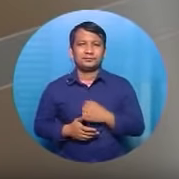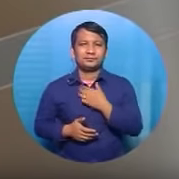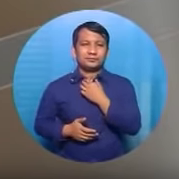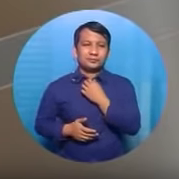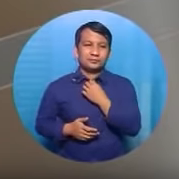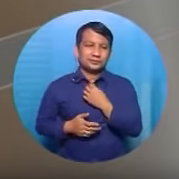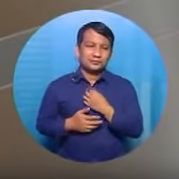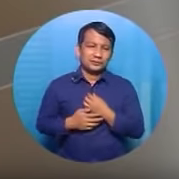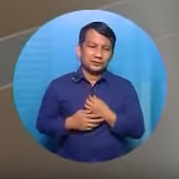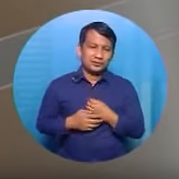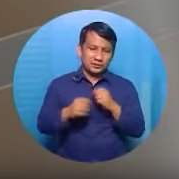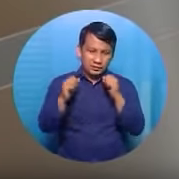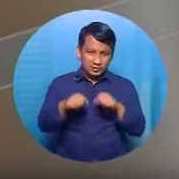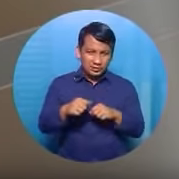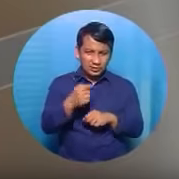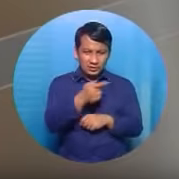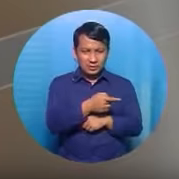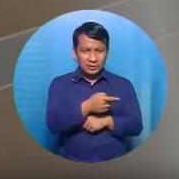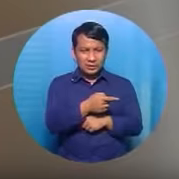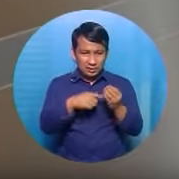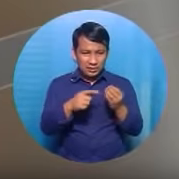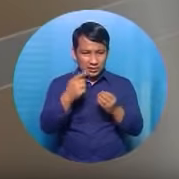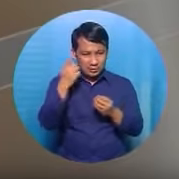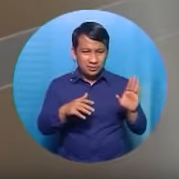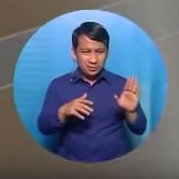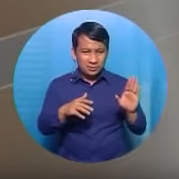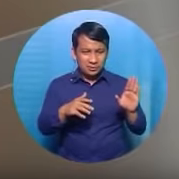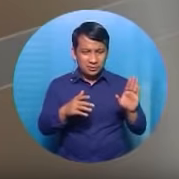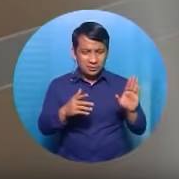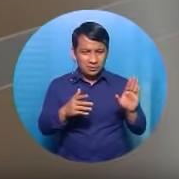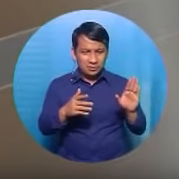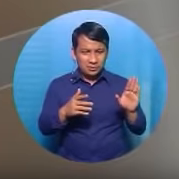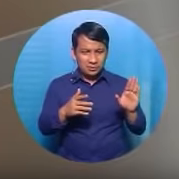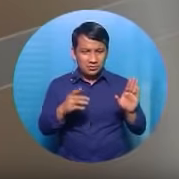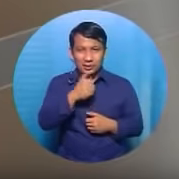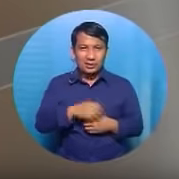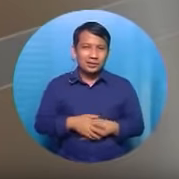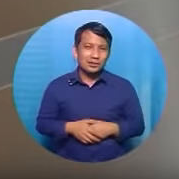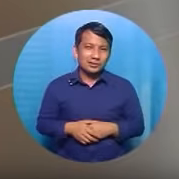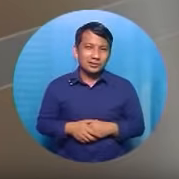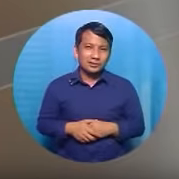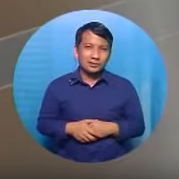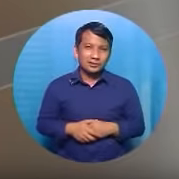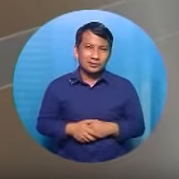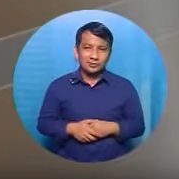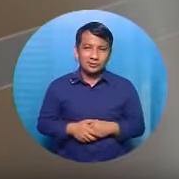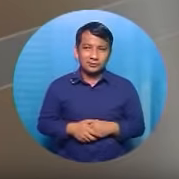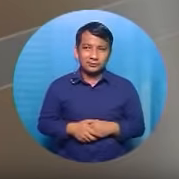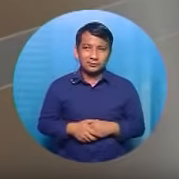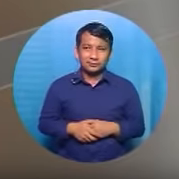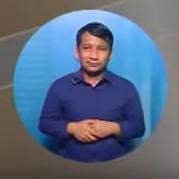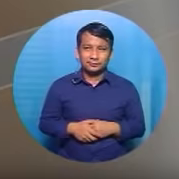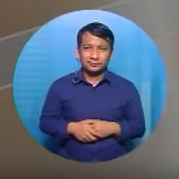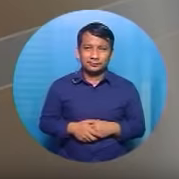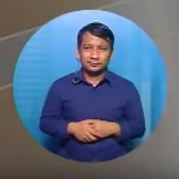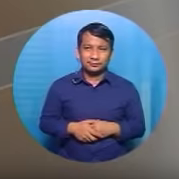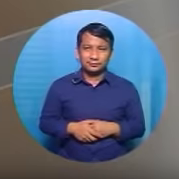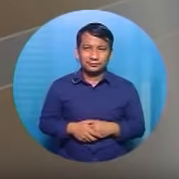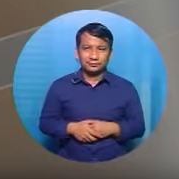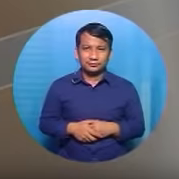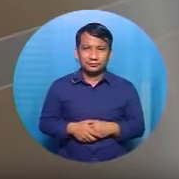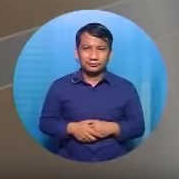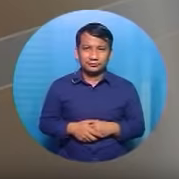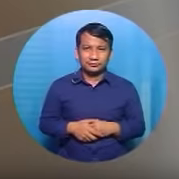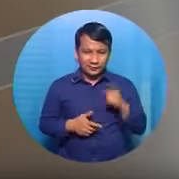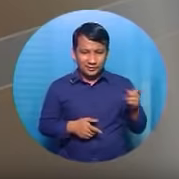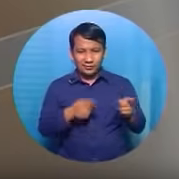po. Dahil kung hindi lang sa iyong kamaldita, hindi ako, wala ko'y gibuhat ang ta. Nino, pero tungod lang sa iyo